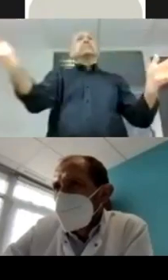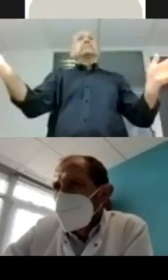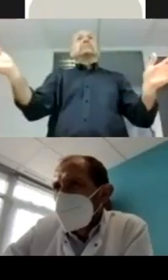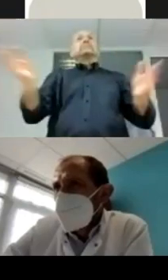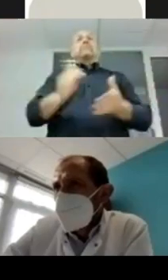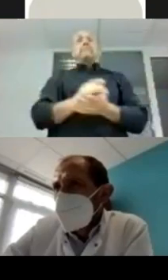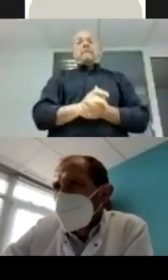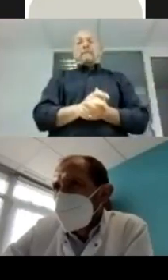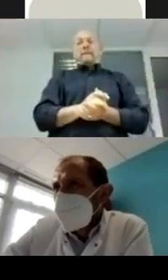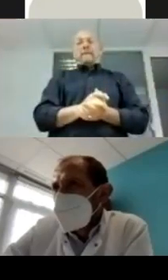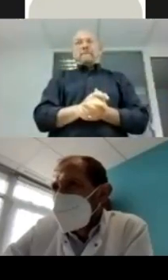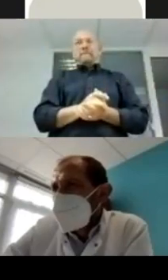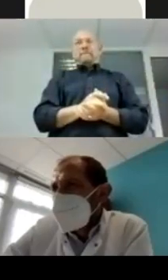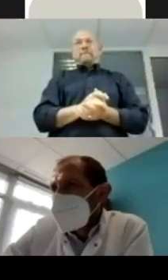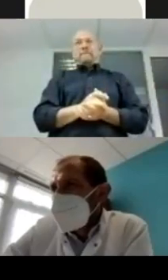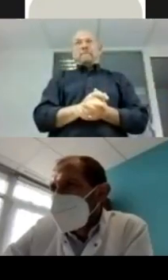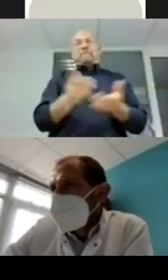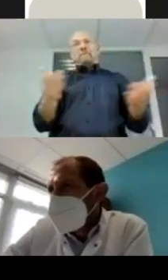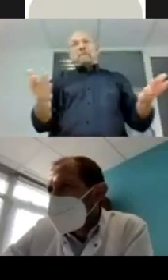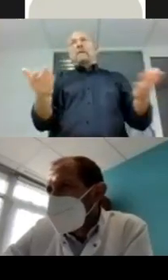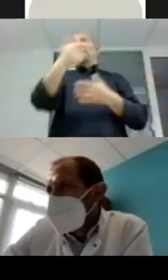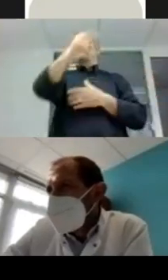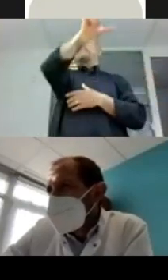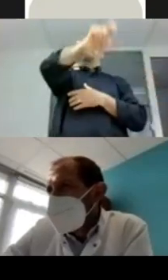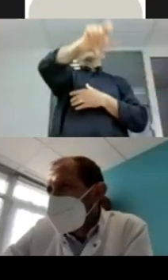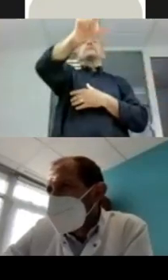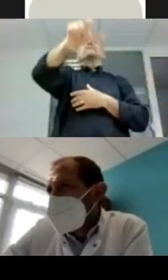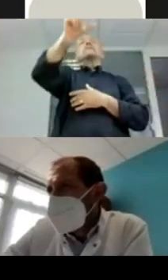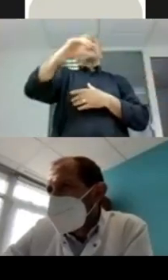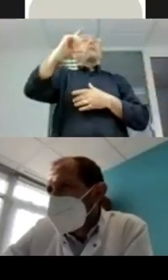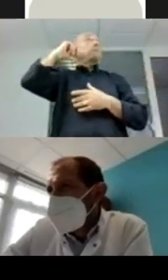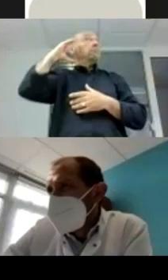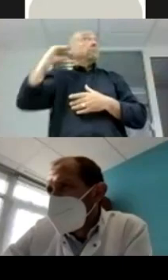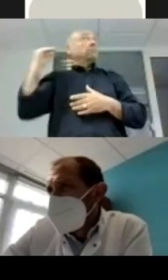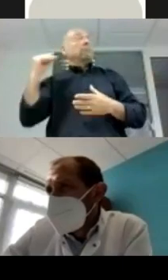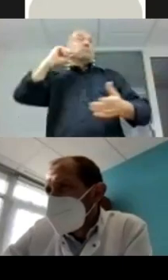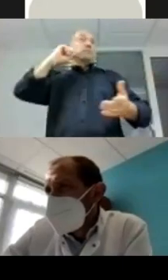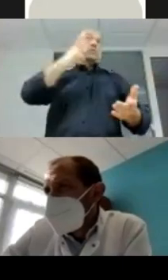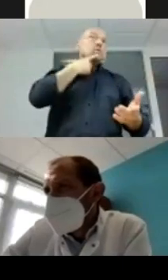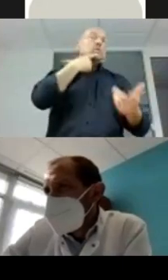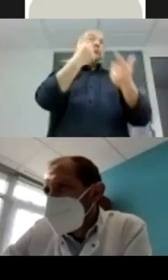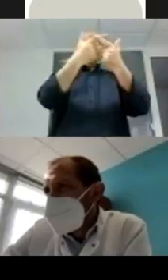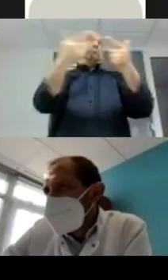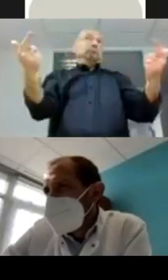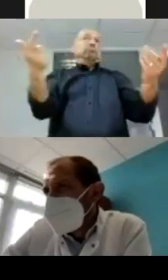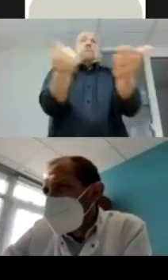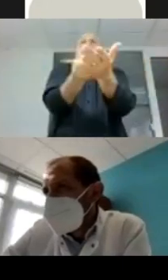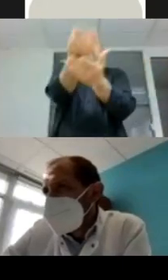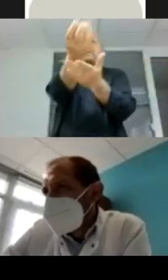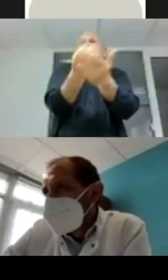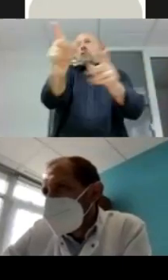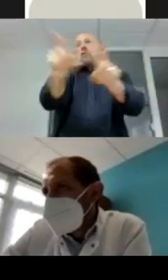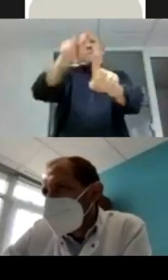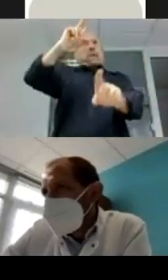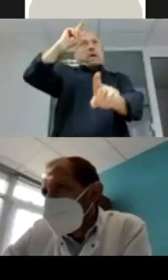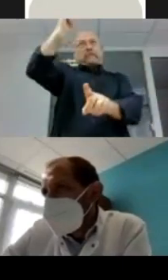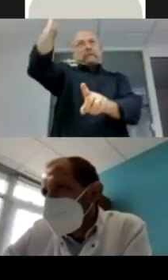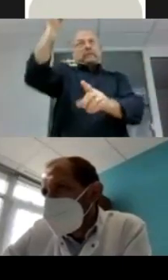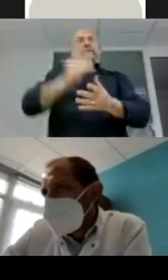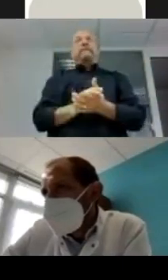information à un public le plus large possible, en particulier les personnes